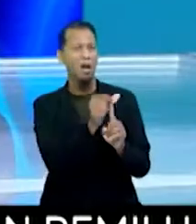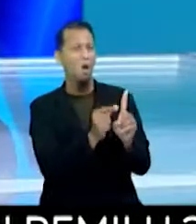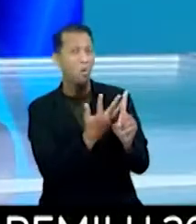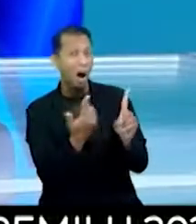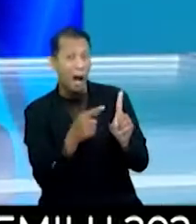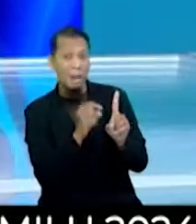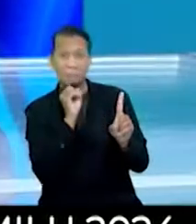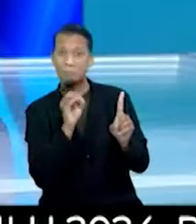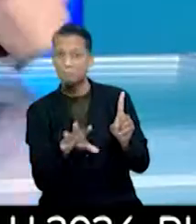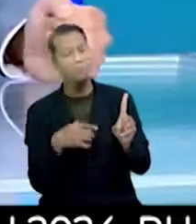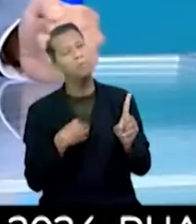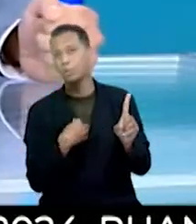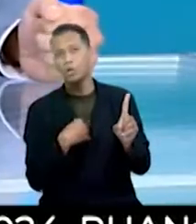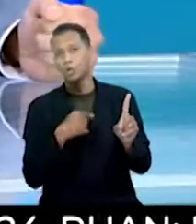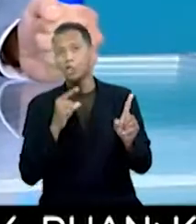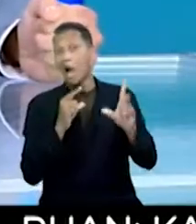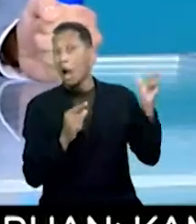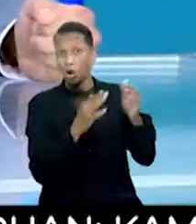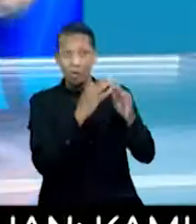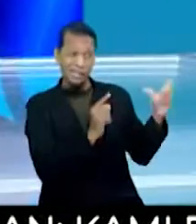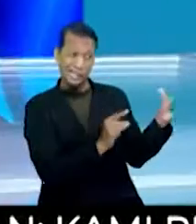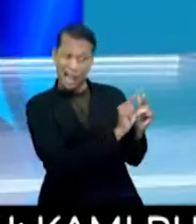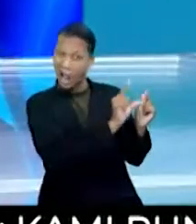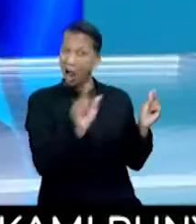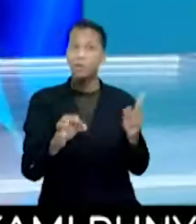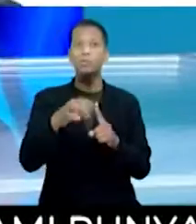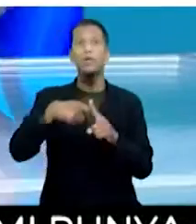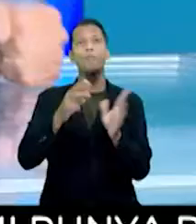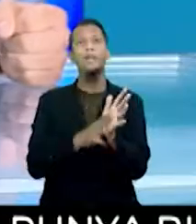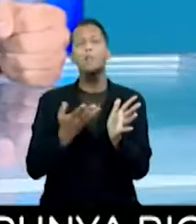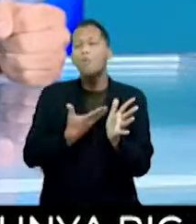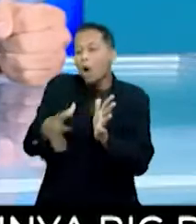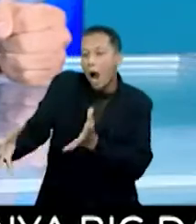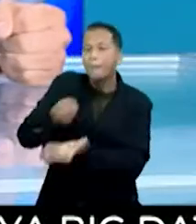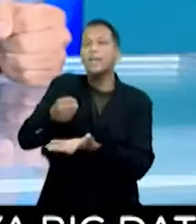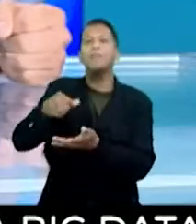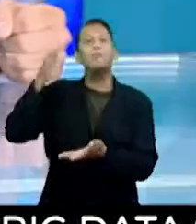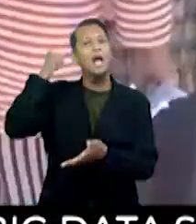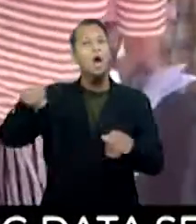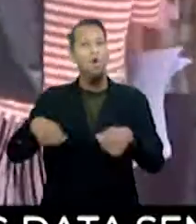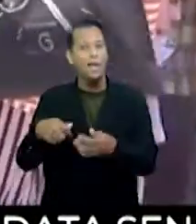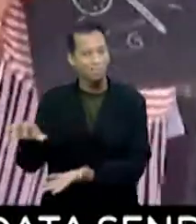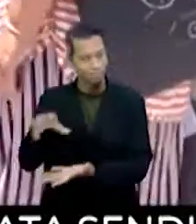menempuh perjalanan 10 km demi mendapatkan 5 liter minyak goreng.